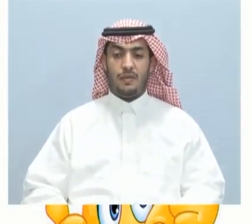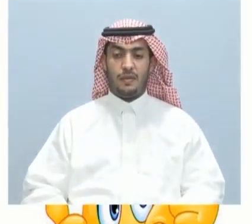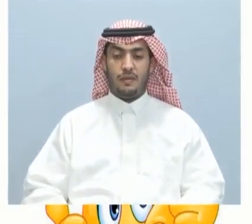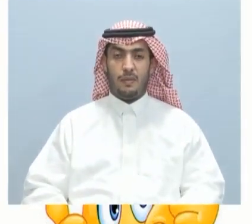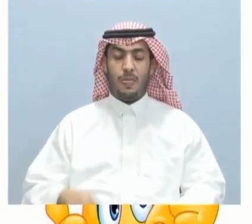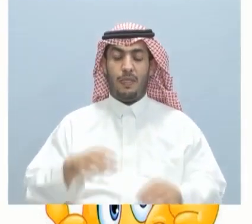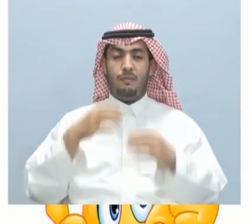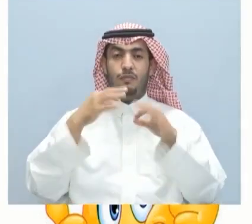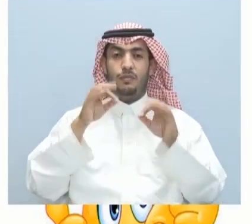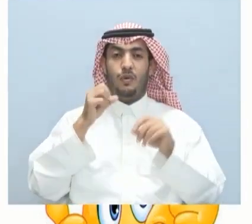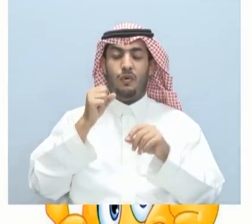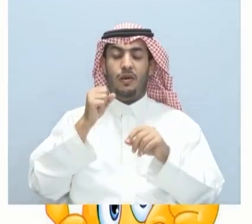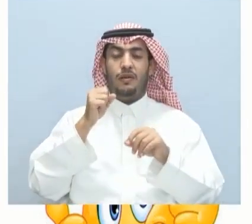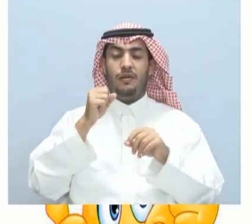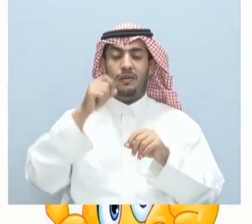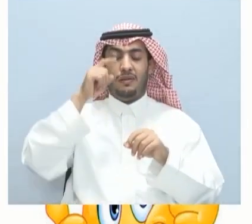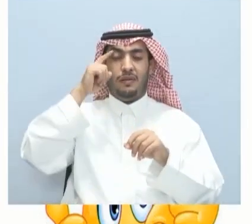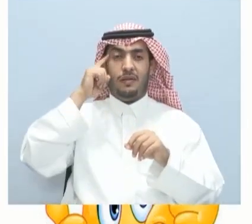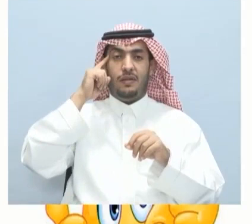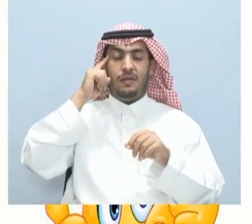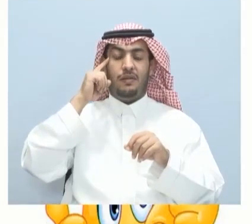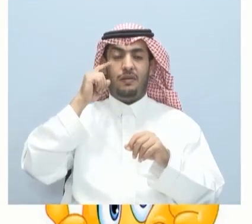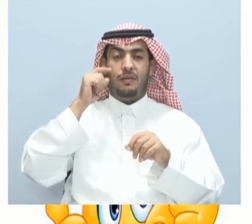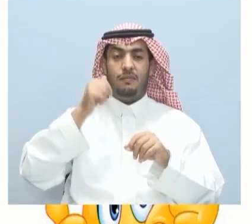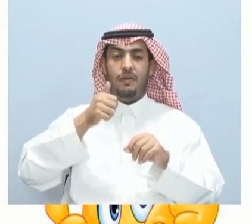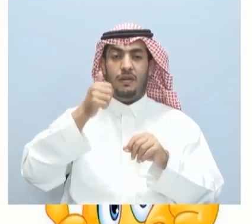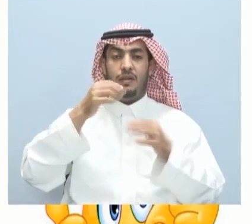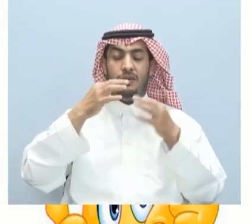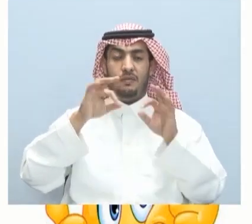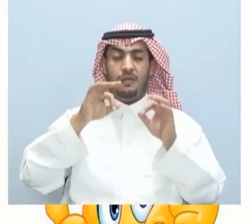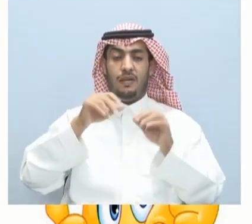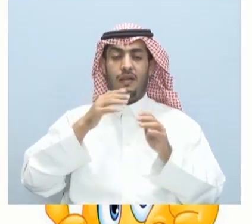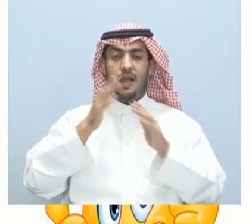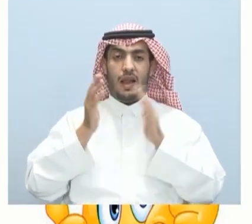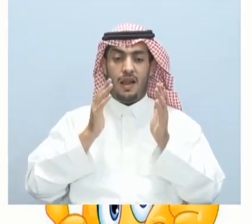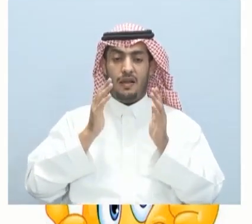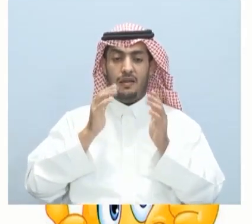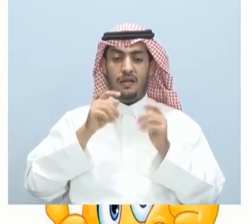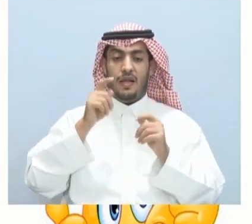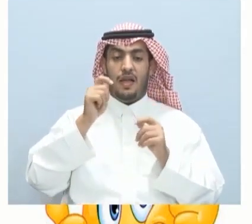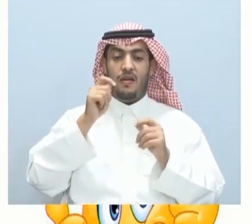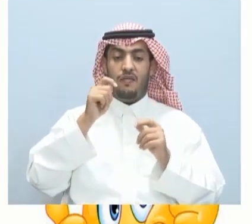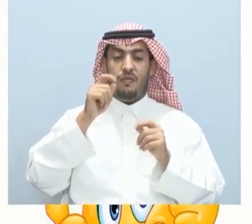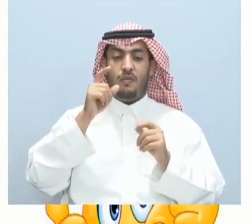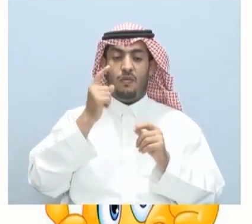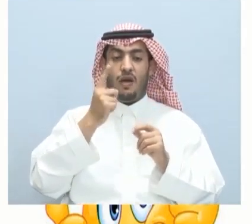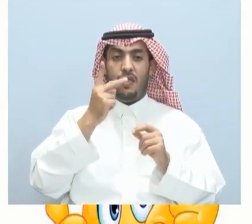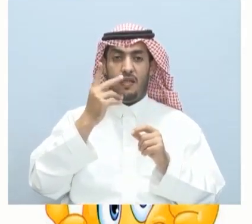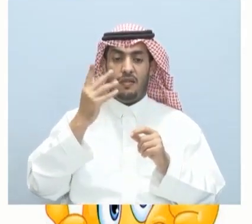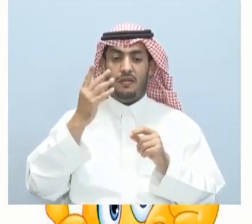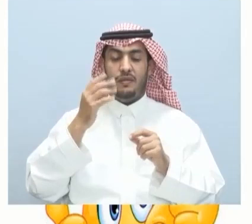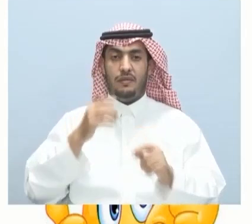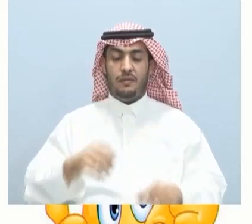القوى مجموع القوى كل ما عليك عدد القوه الموجو عندك اجمع في طرف اف1 اف ت اف 3 اف ف وهكذا